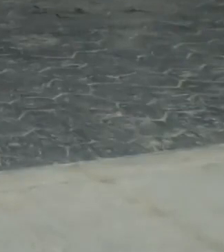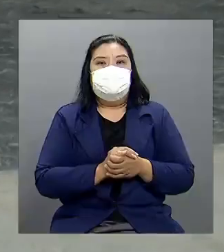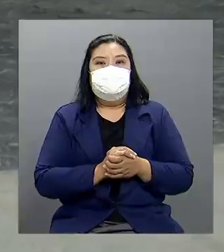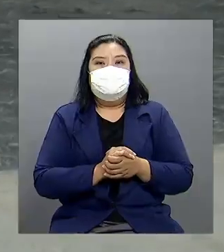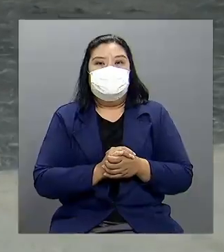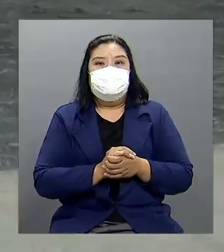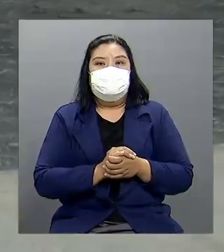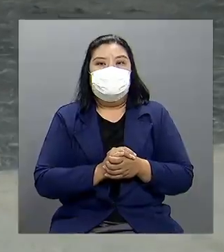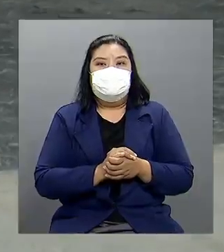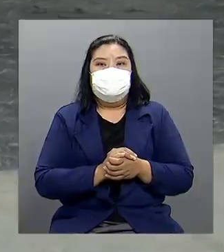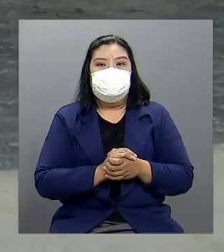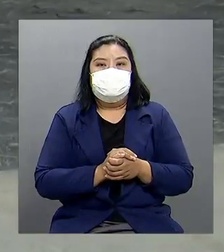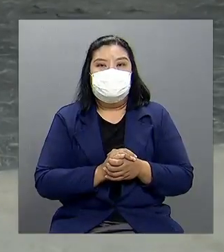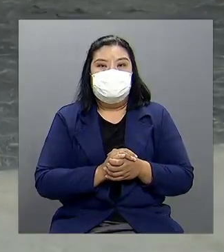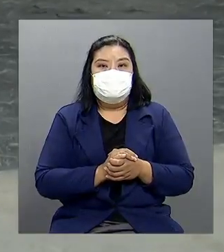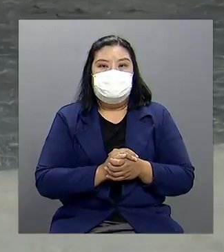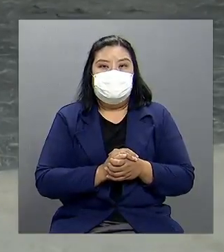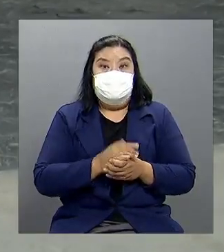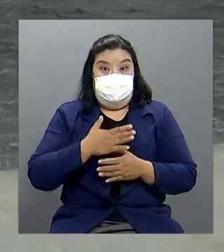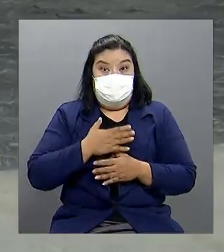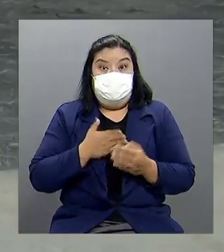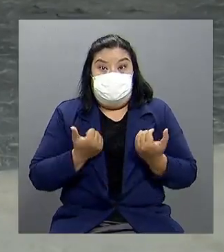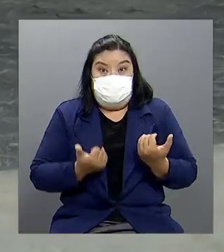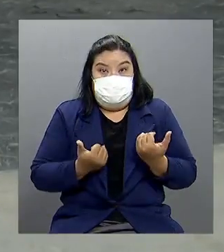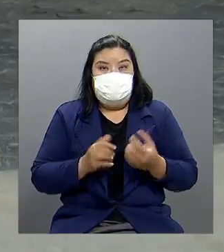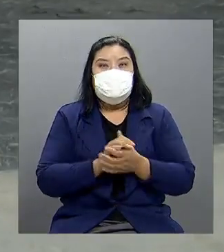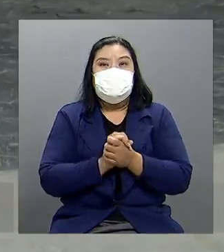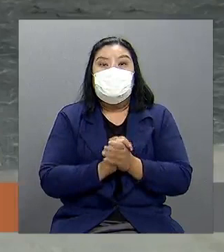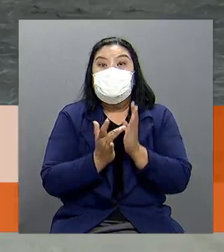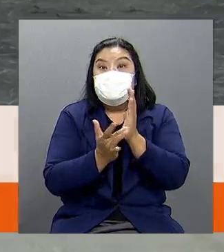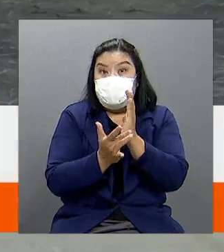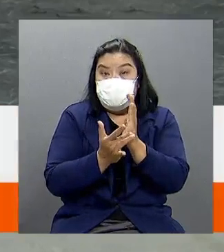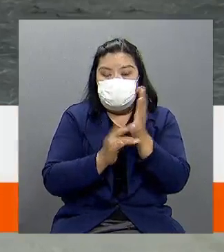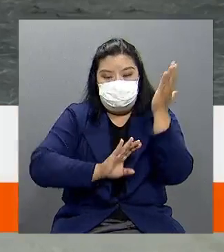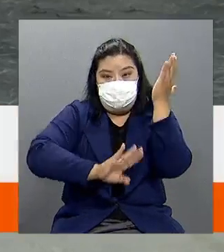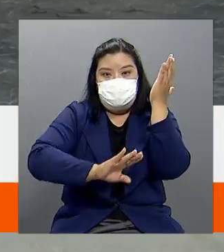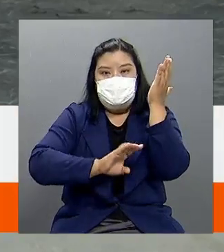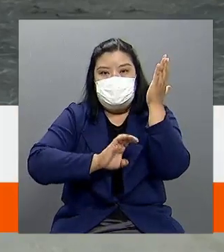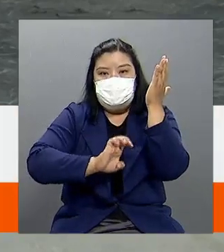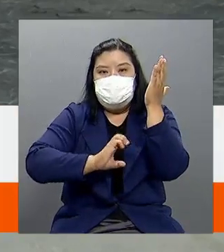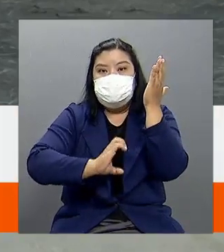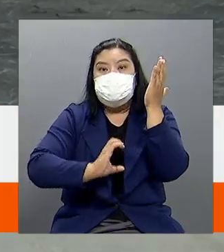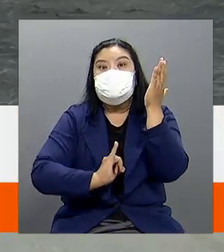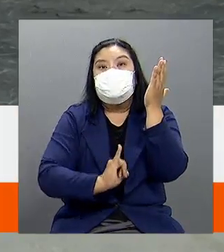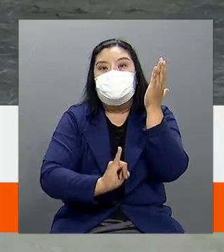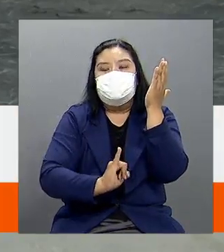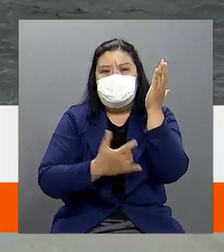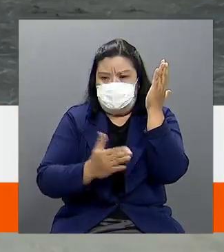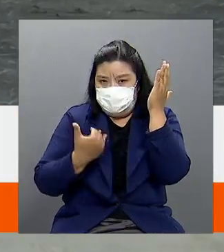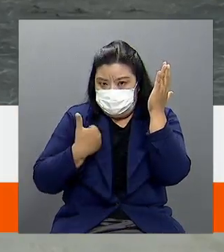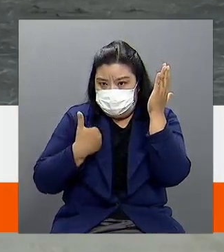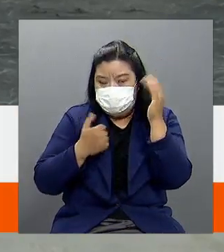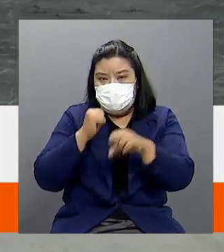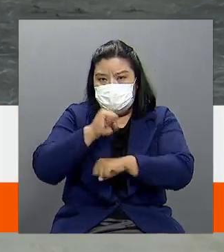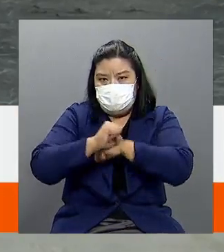ตอนนี้นะคะดิฉันอยู่ที่เขตนวัตกรรมระเบียงเศรษฐกิจพิเศษภาคตะวันออกหรือว่า EECI ค่ะการก่อสร้างตอนนี้เกือบจะ 100% แล้วนะ